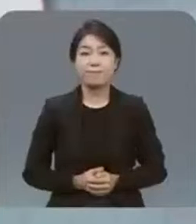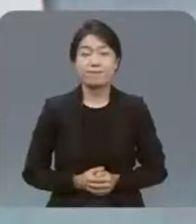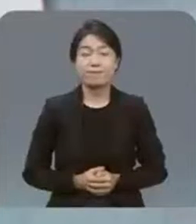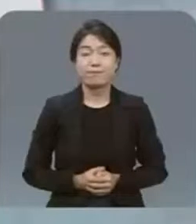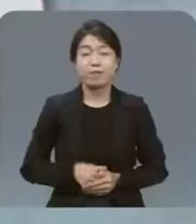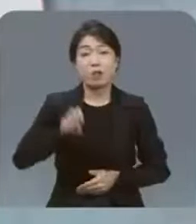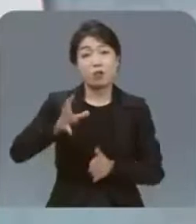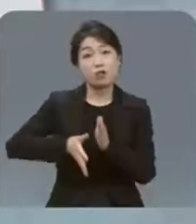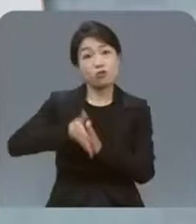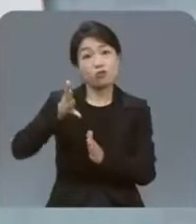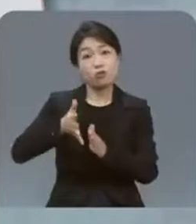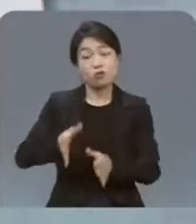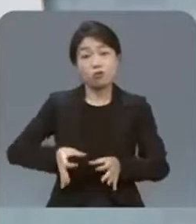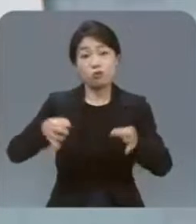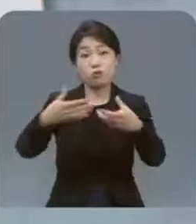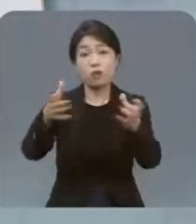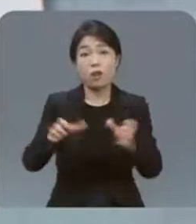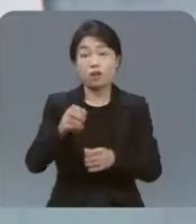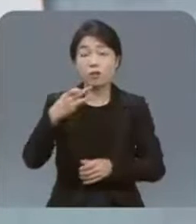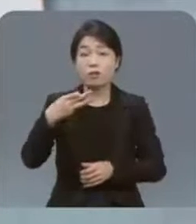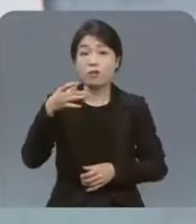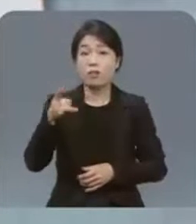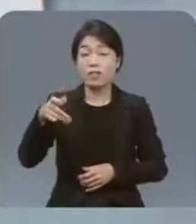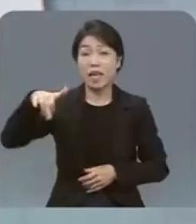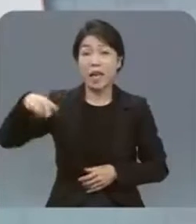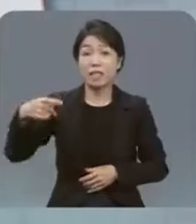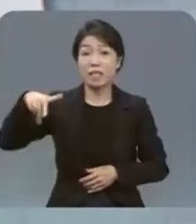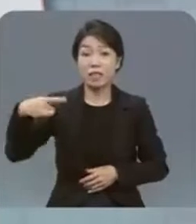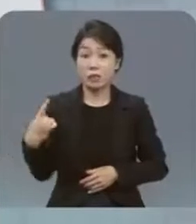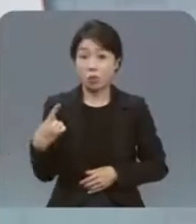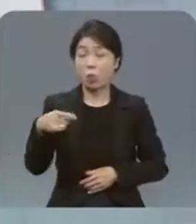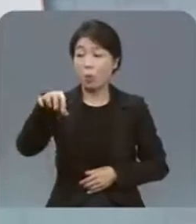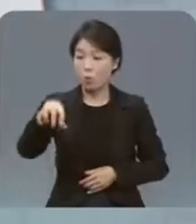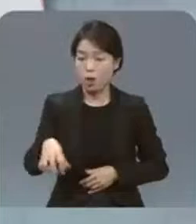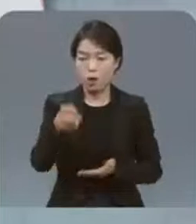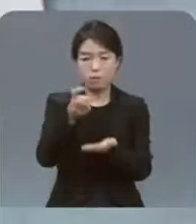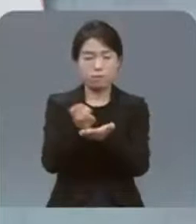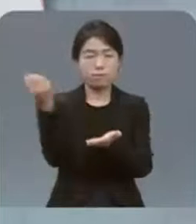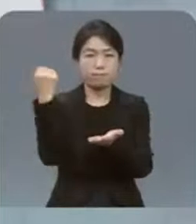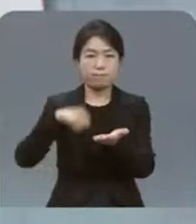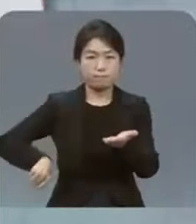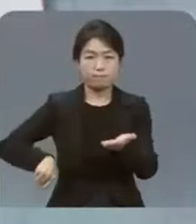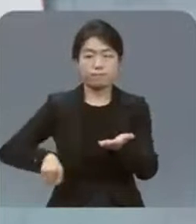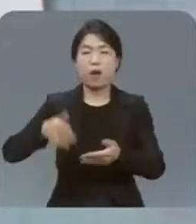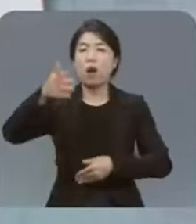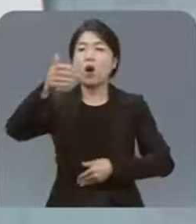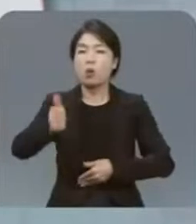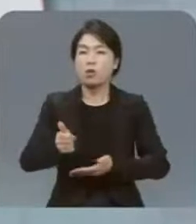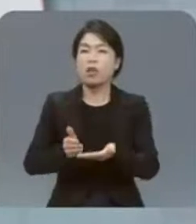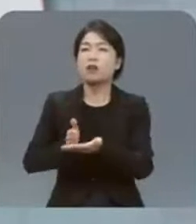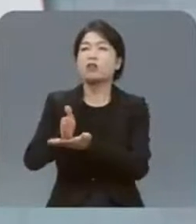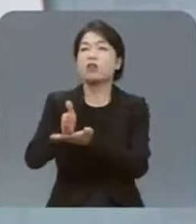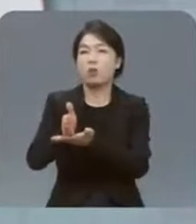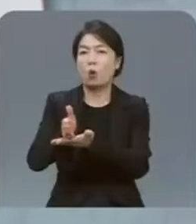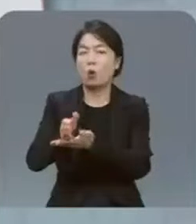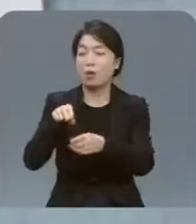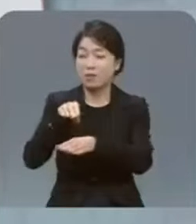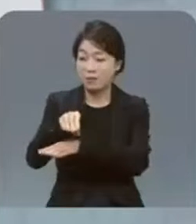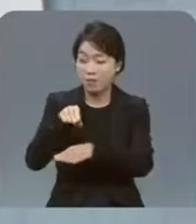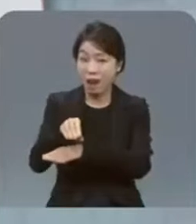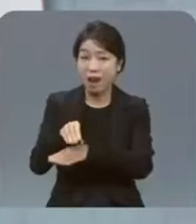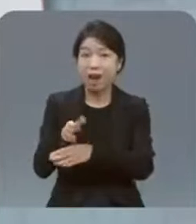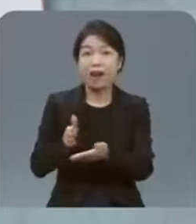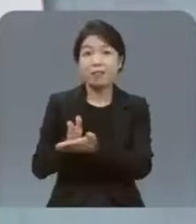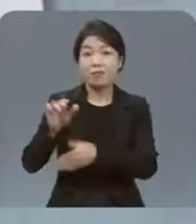광 도시의 출연 기관인 광주테크노파크 가 규정을 어기고 원장 전용 차량의 전당 운전 원까지 둔